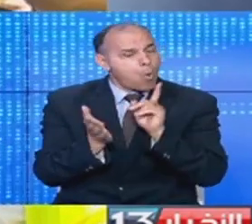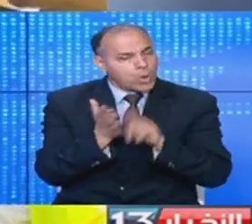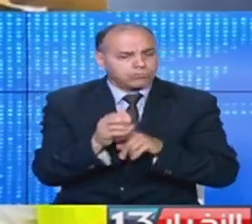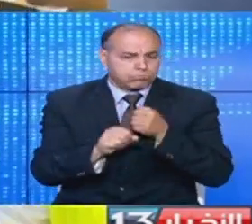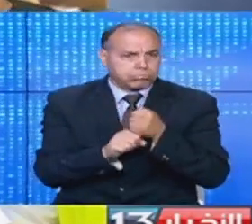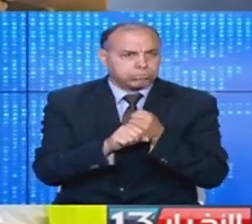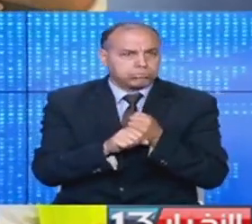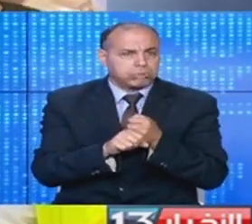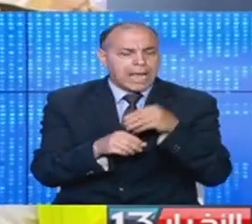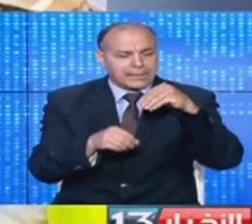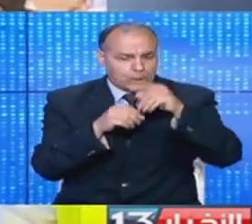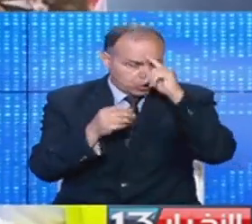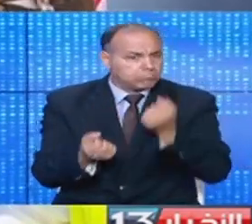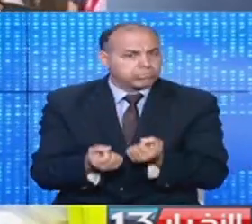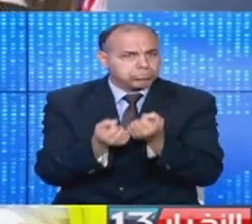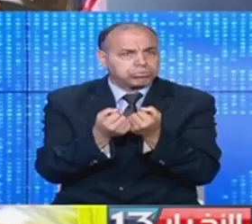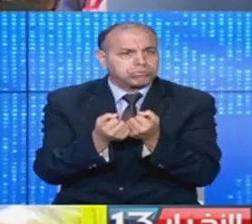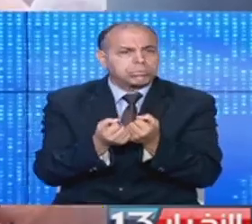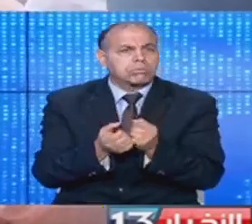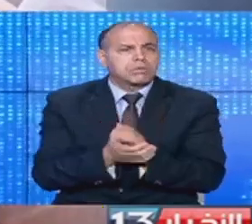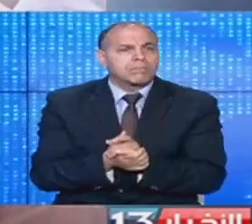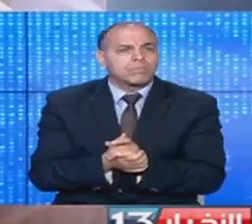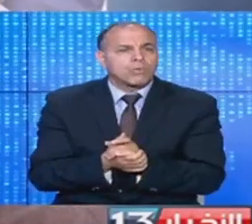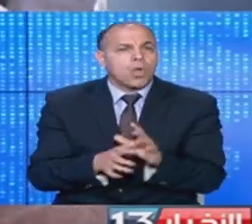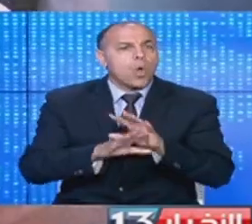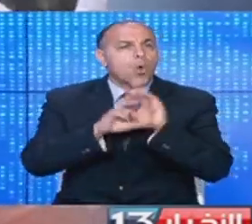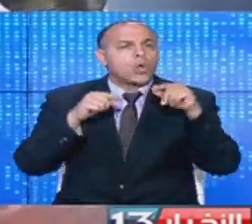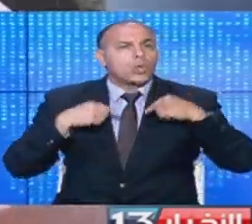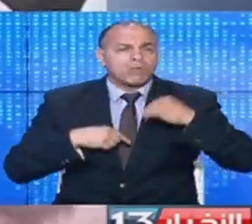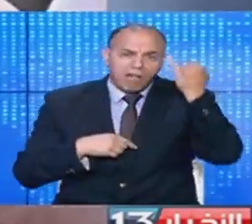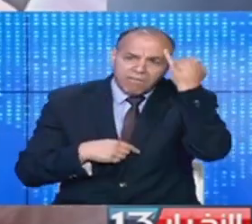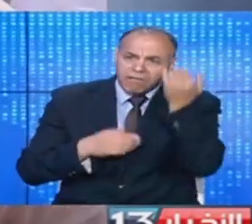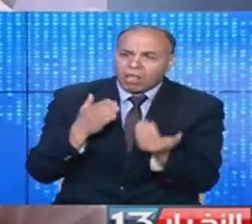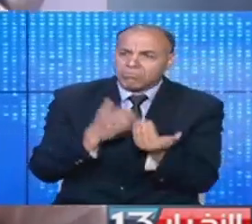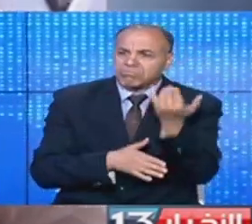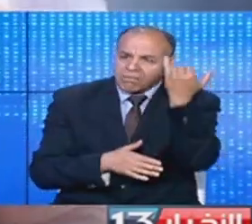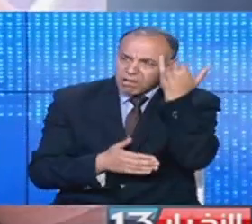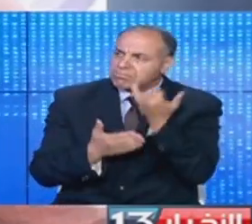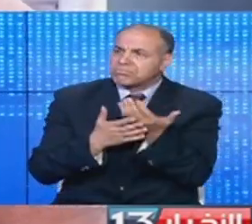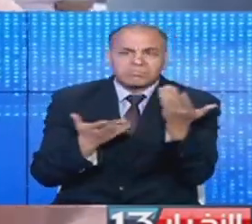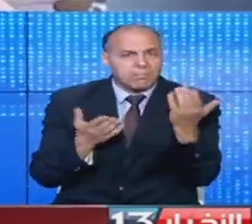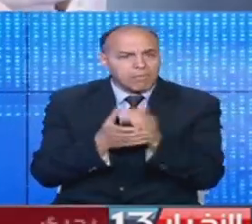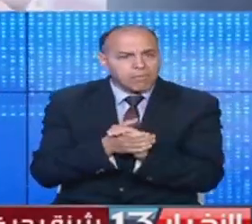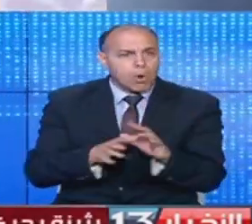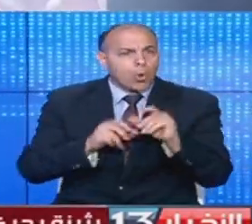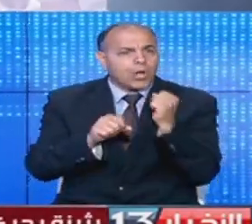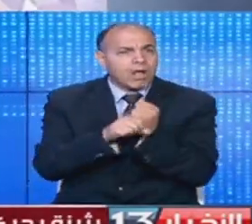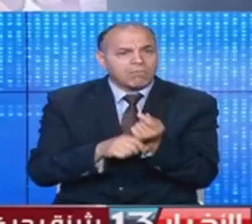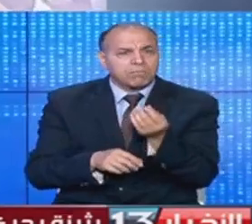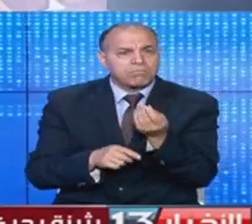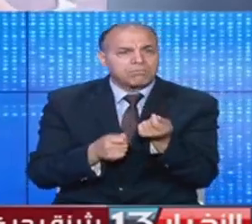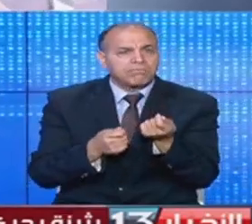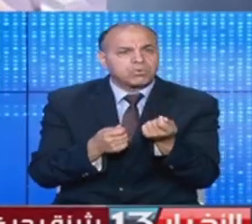في خدمة الاقتصاد الوطني وفي خدمة الدولة التونسية. كل وزير يطلع بالفاسيليتي، جماعة ياخذوا الفلو،